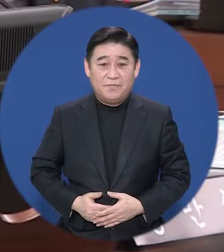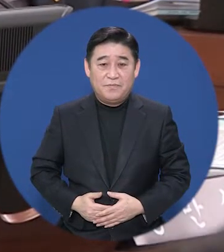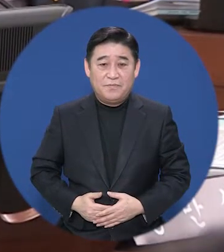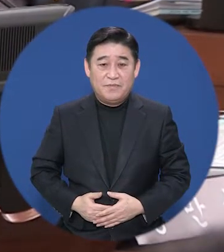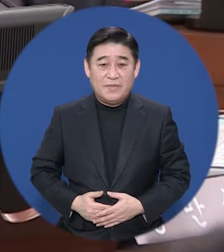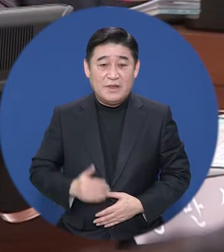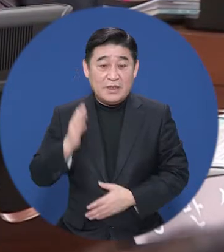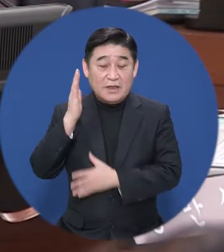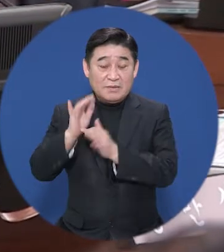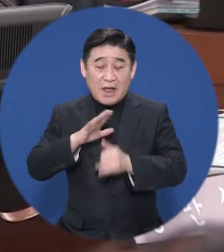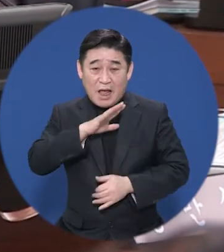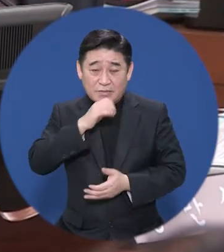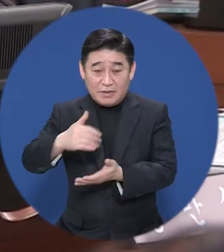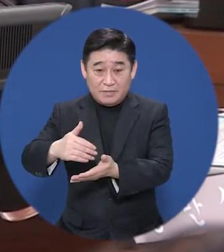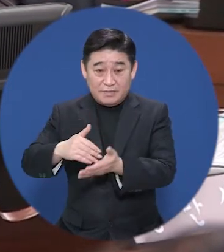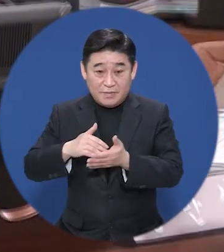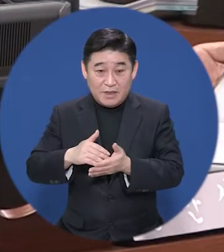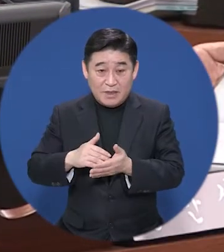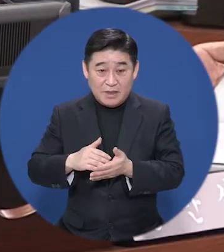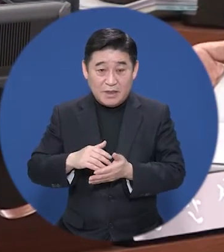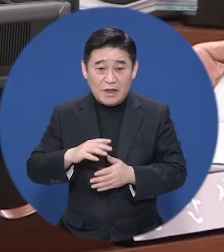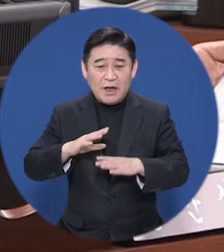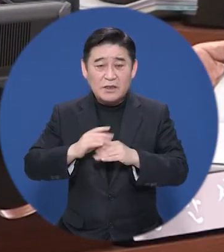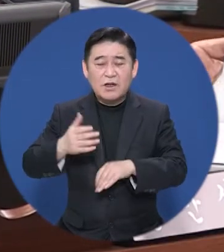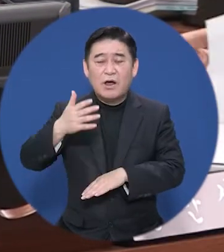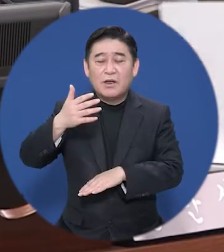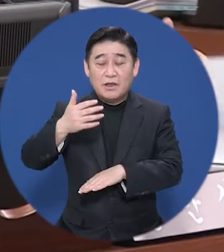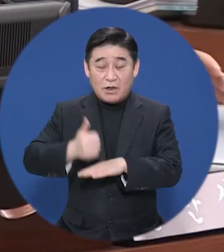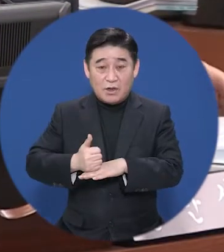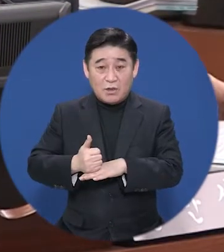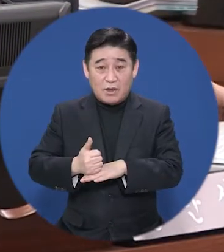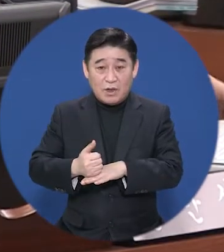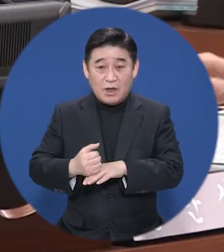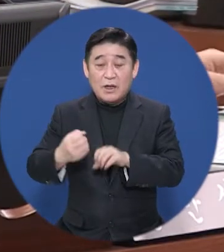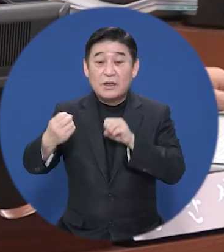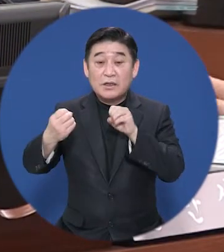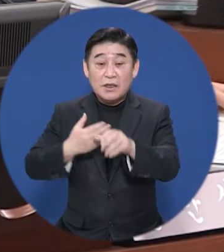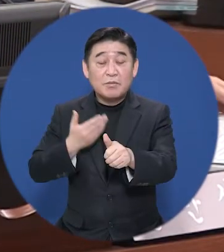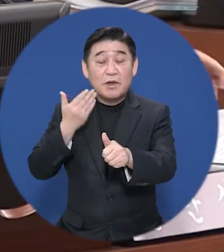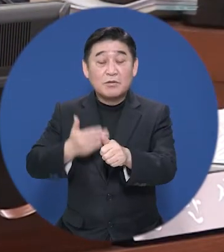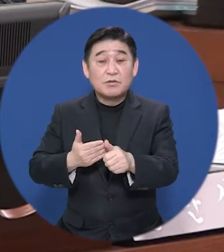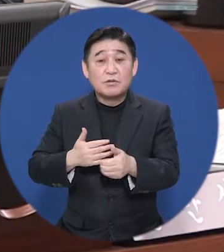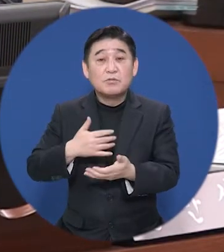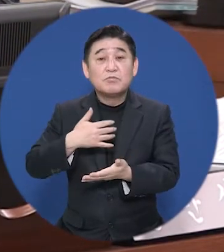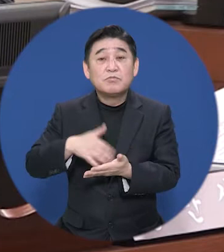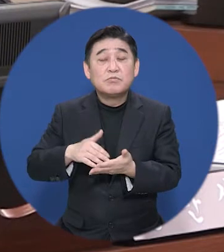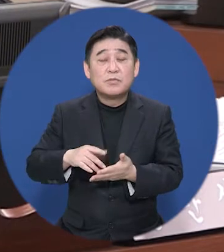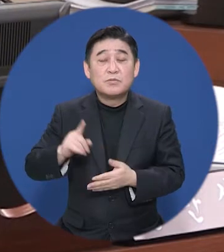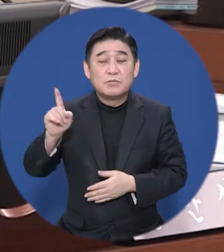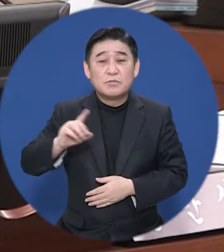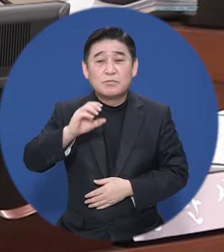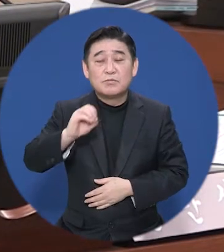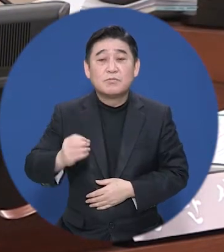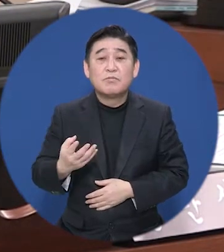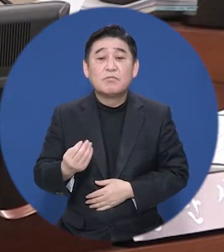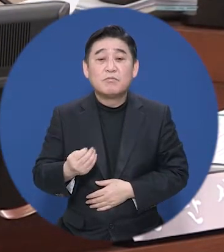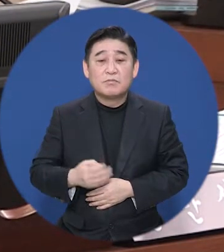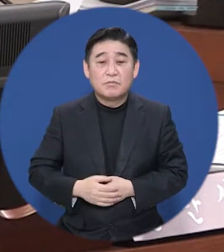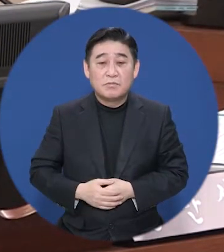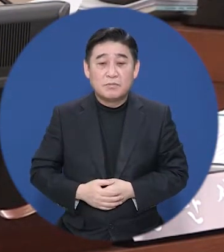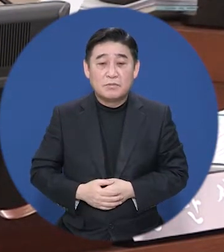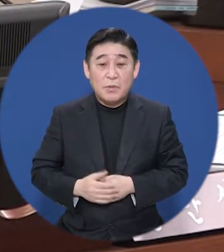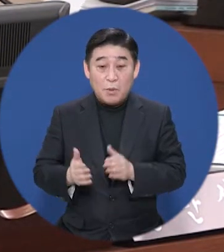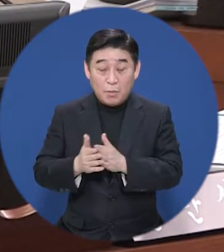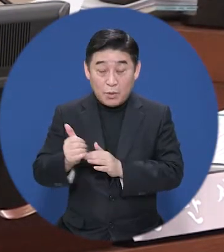어떤 민원을 지금 이제 의뢰를 했어요. 그 다음에 그 민원 처리 결과 통보율이 몇 퍼센트가 됩니까? 그